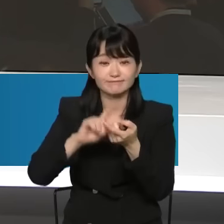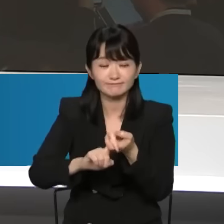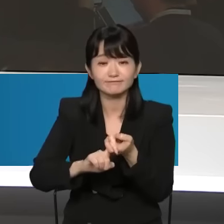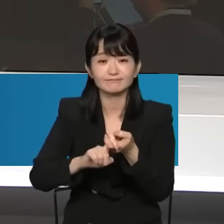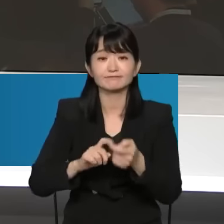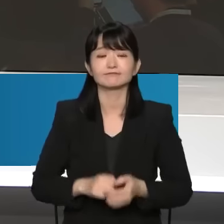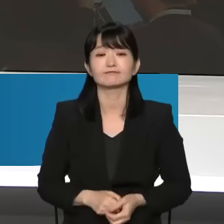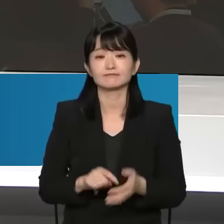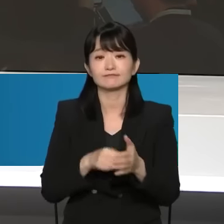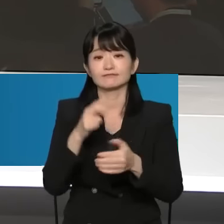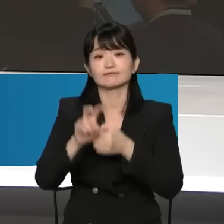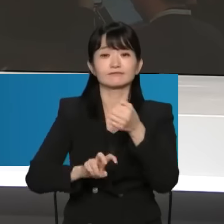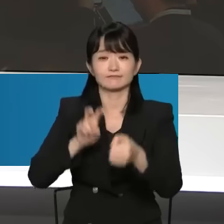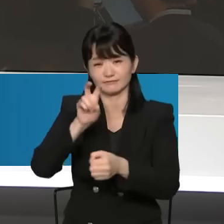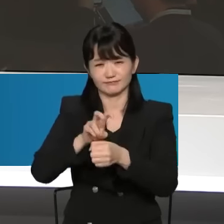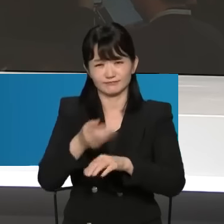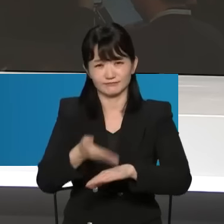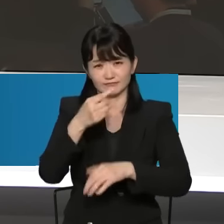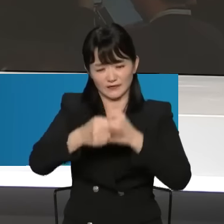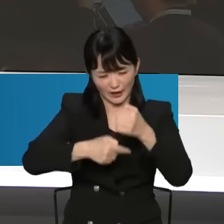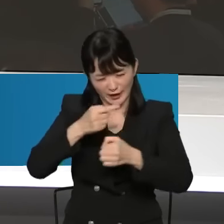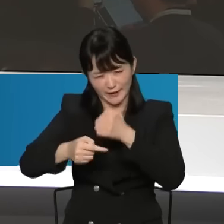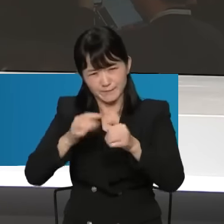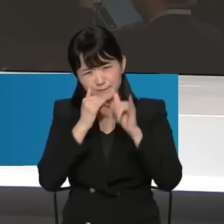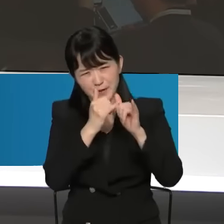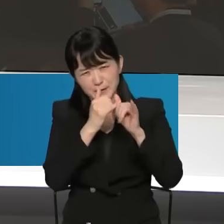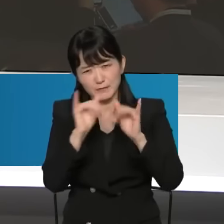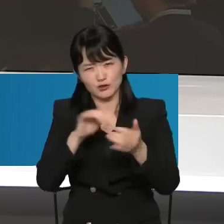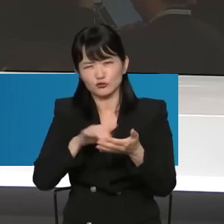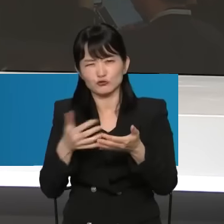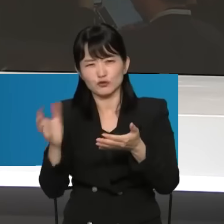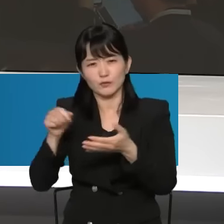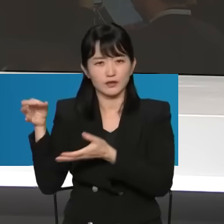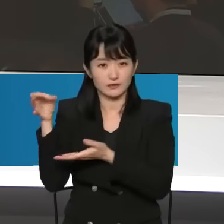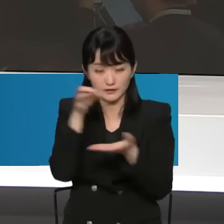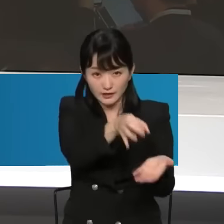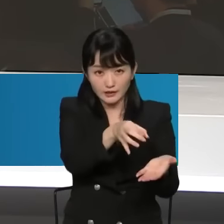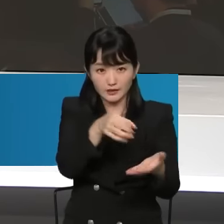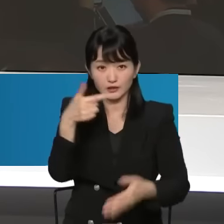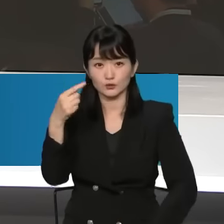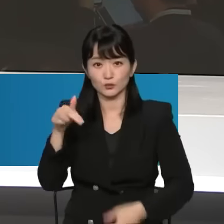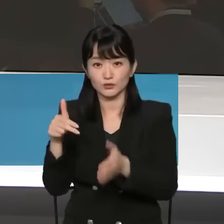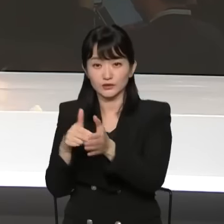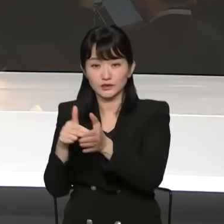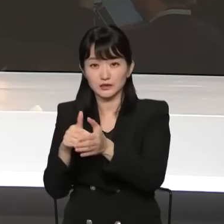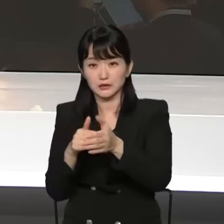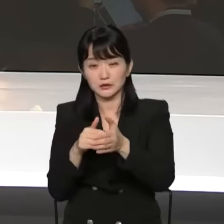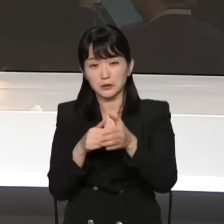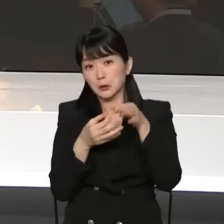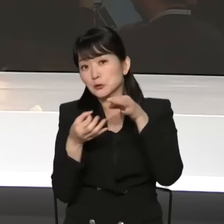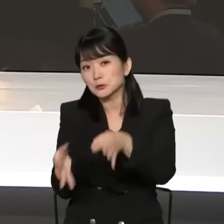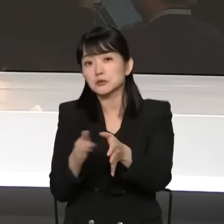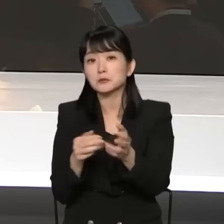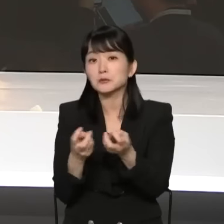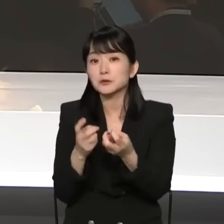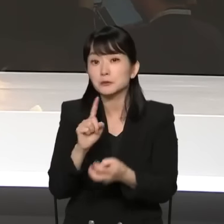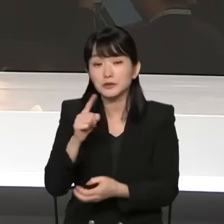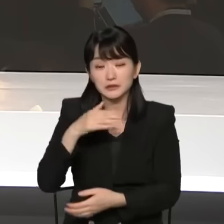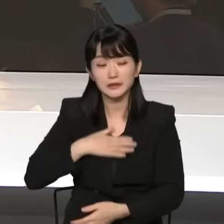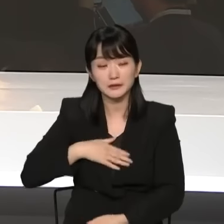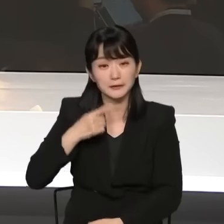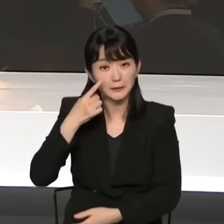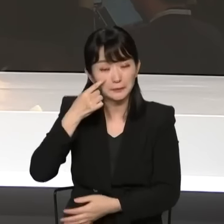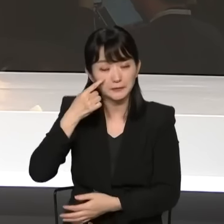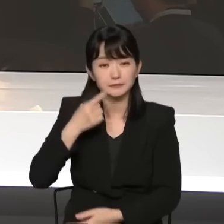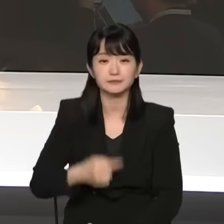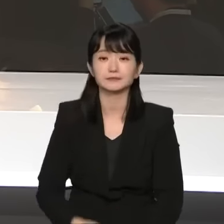관심입니다. 120년 넘게 해마다 수상자들에게 수십억 원을 지급해온 노벨재단의 재테크 비결을 알아봤습니다. 김서영